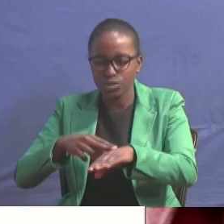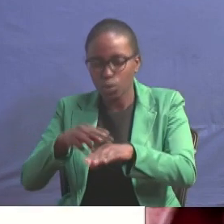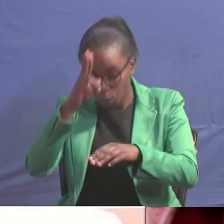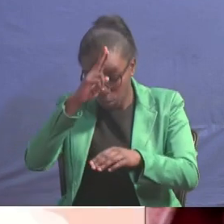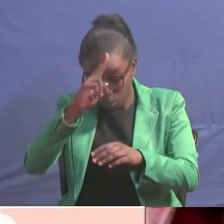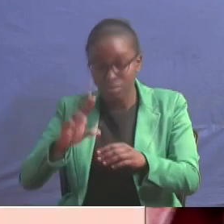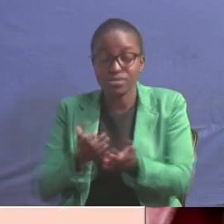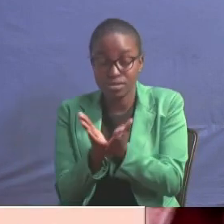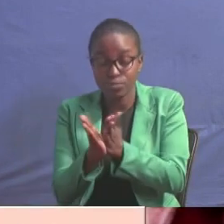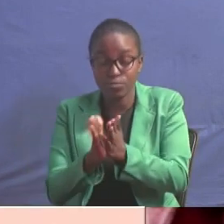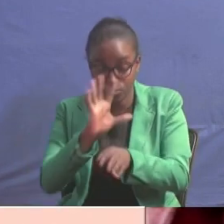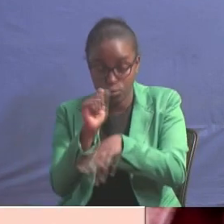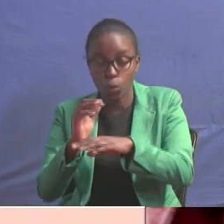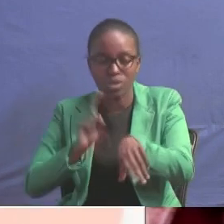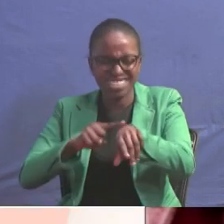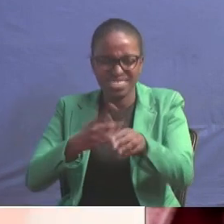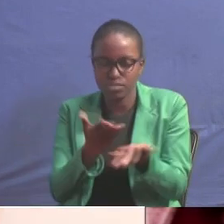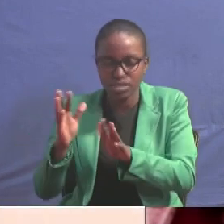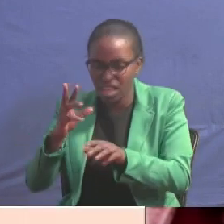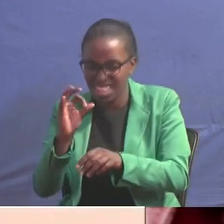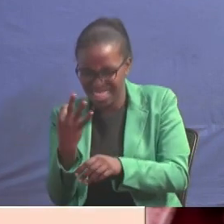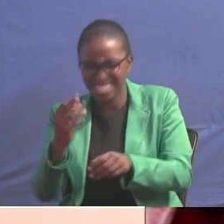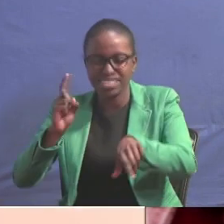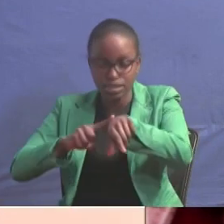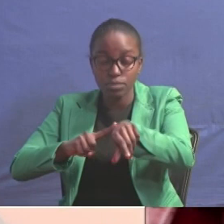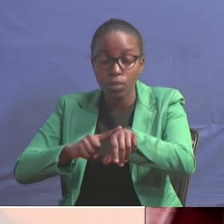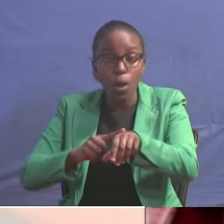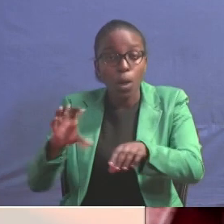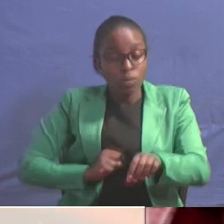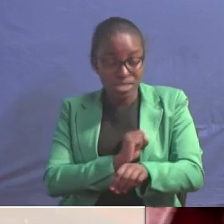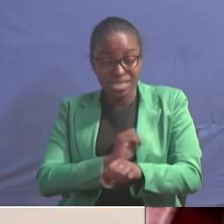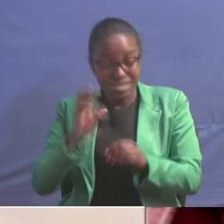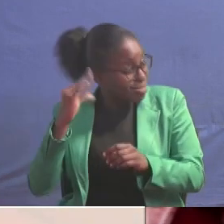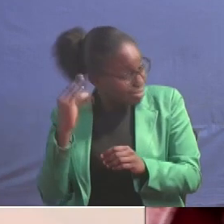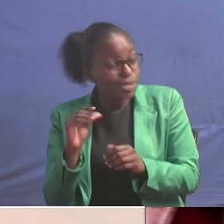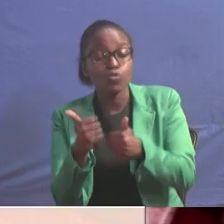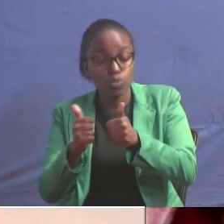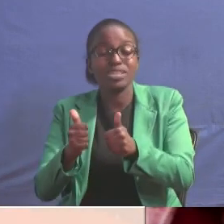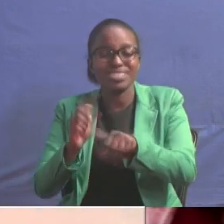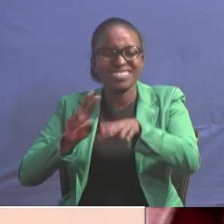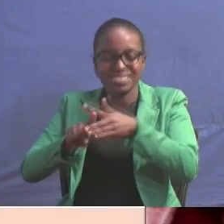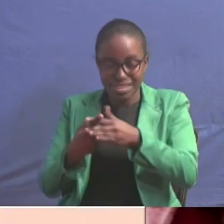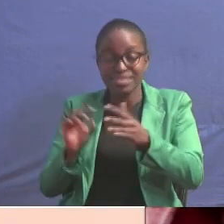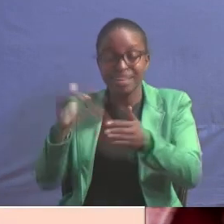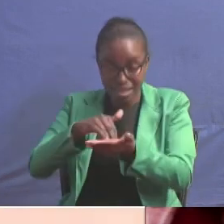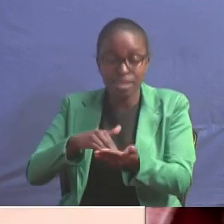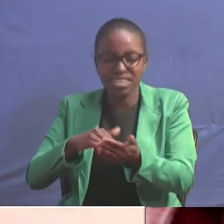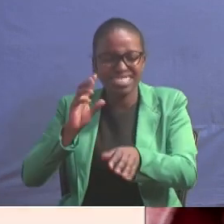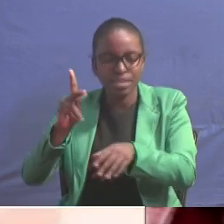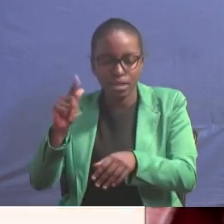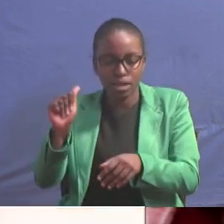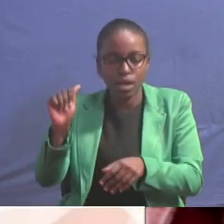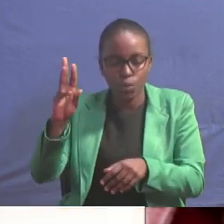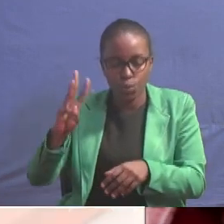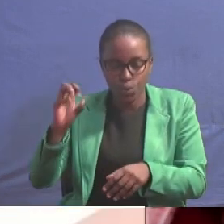upon. Kwa mara ya tatu sasa seneti imeanza tena kusikiliza kubanduliwa kwa gavana wa Meru Kawira Mwangaza,